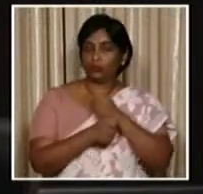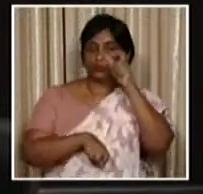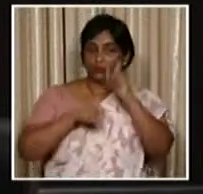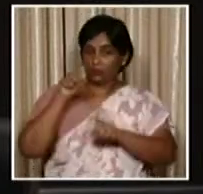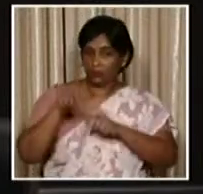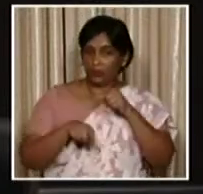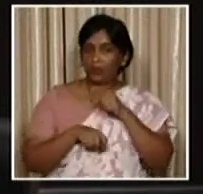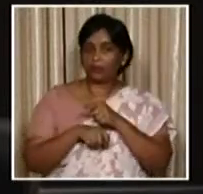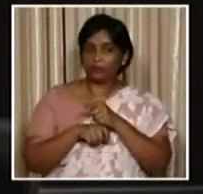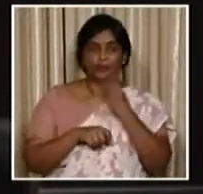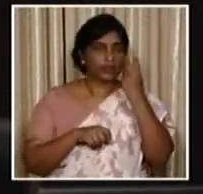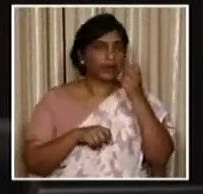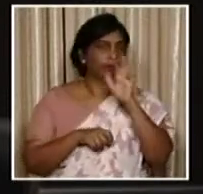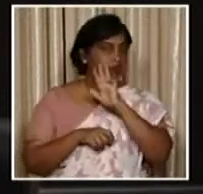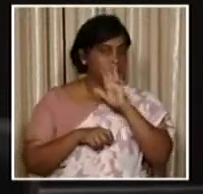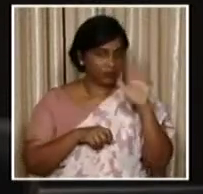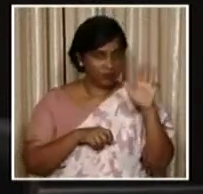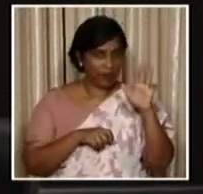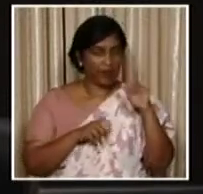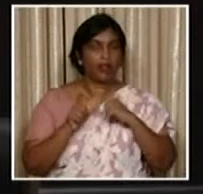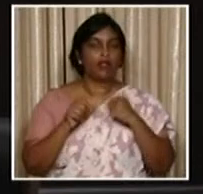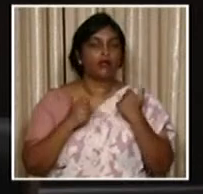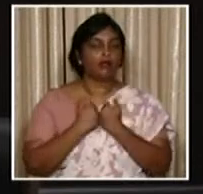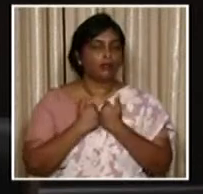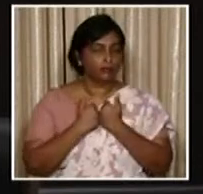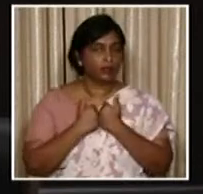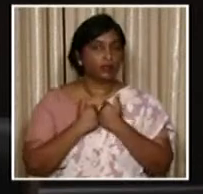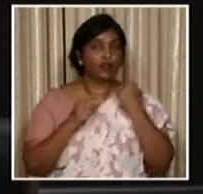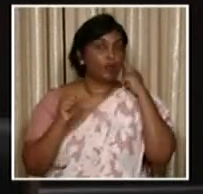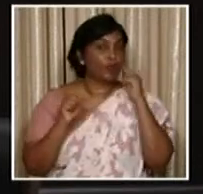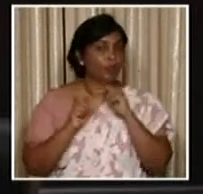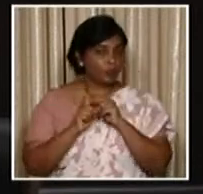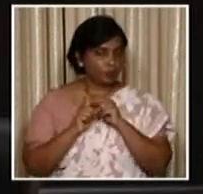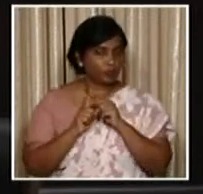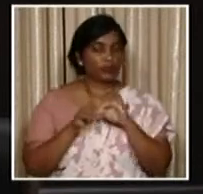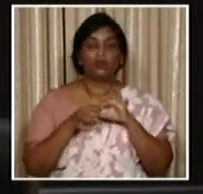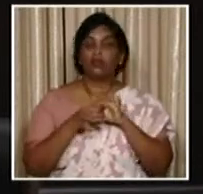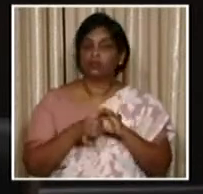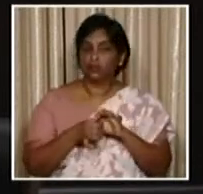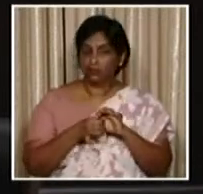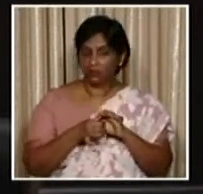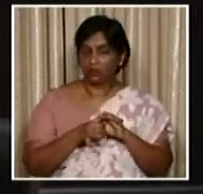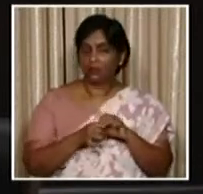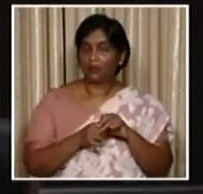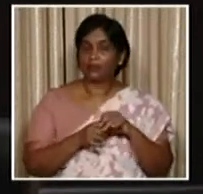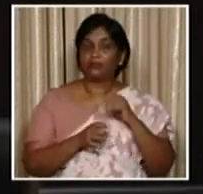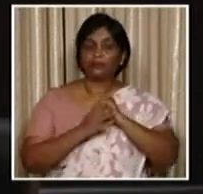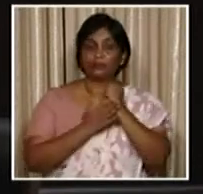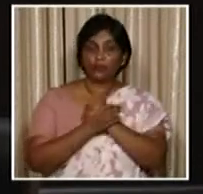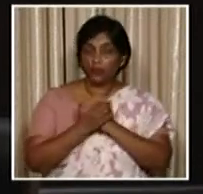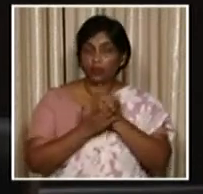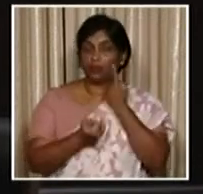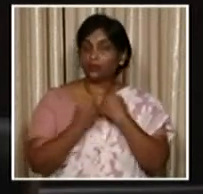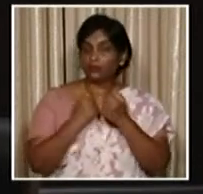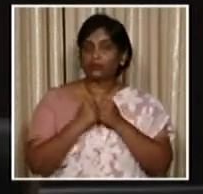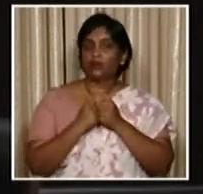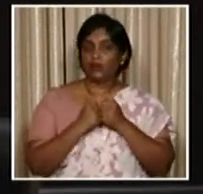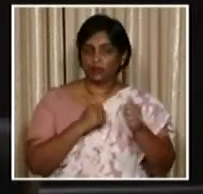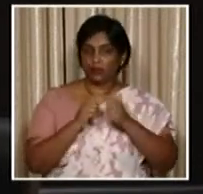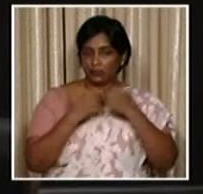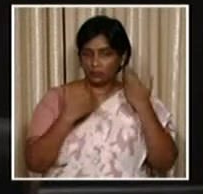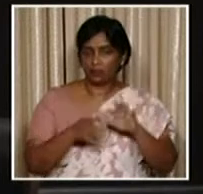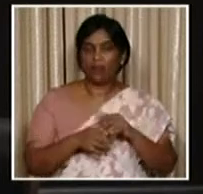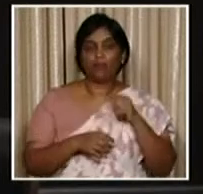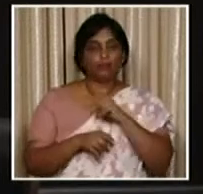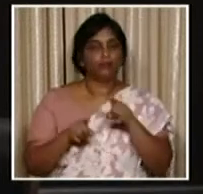නිලධාරීන් 2019 අප්‍රියල් සිද්ධියට සම්බන්ධ මේ සියලු විමර්ශන කටයුතු සිද්ධ කරලා